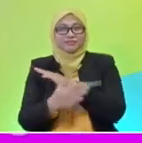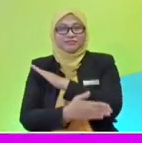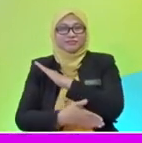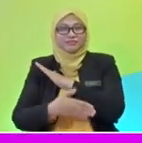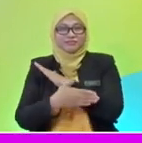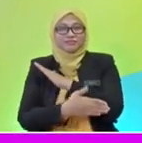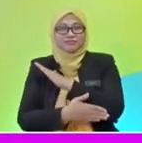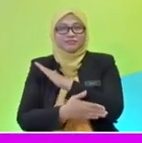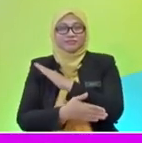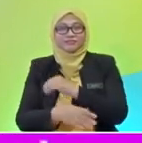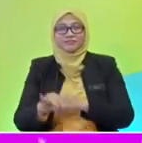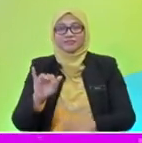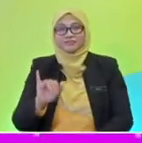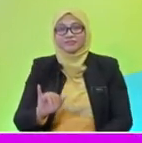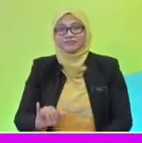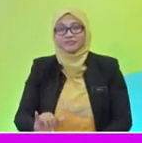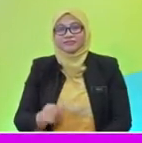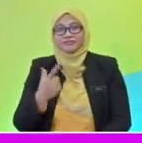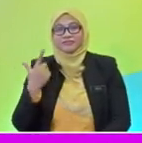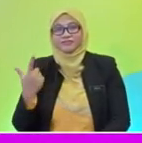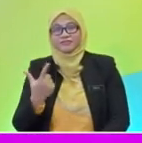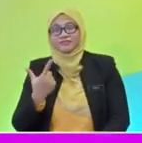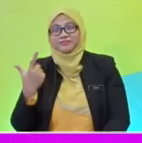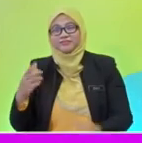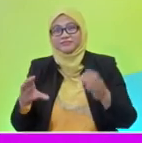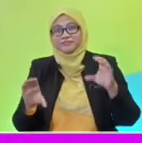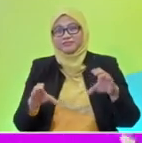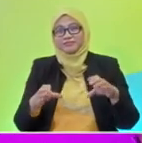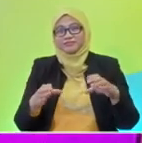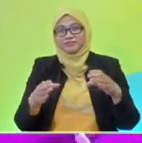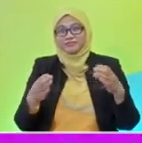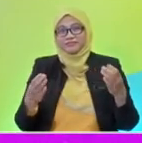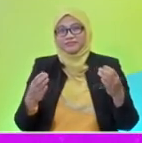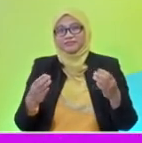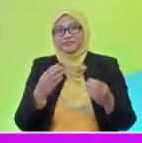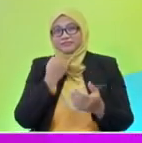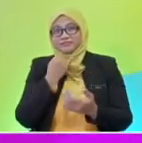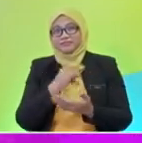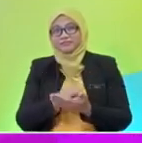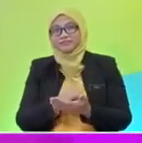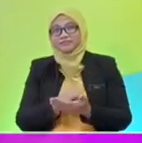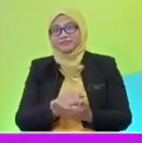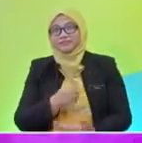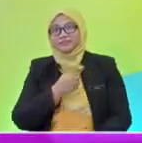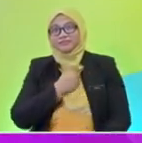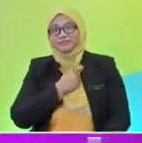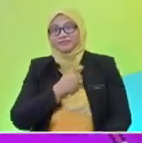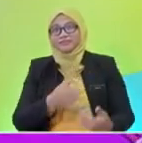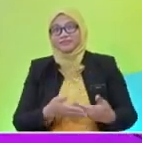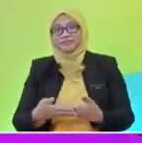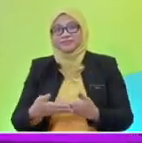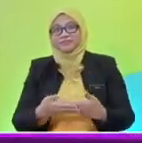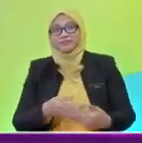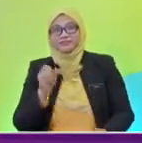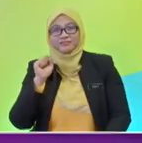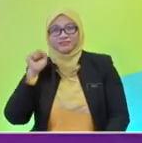tegar membuat angkara. Aku anak merdeka, di